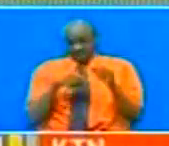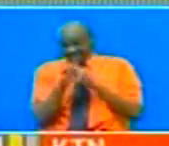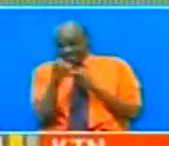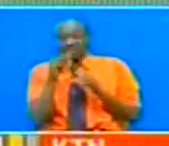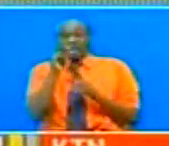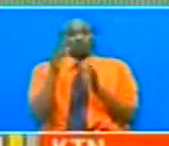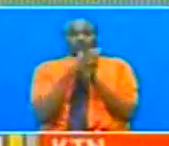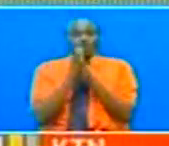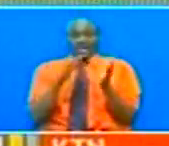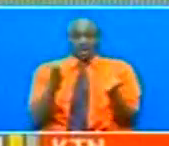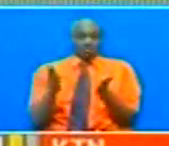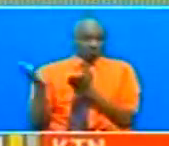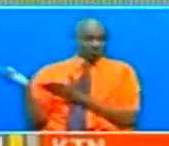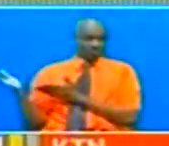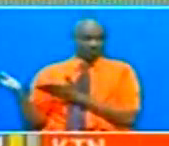hii hapa taarifa yake.